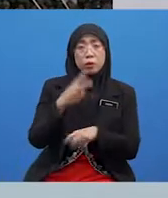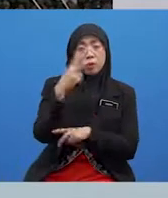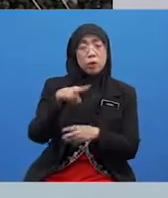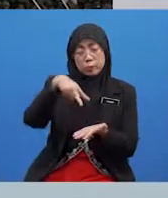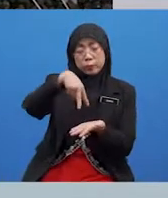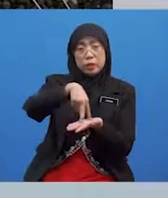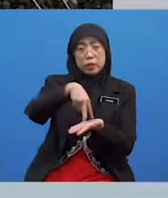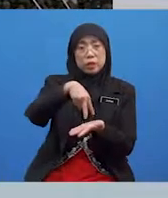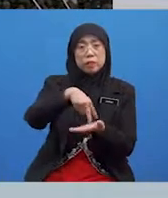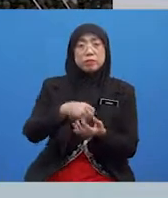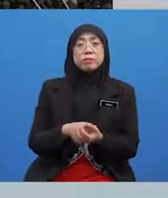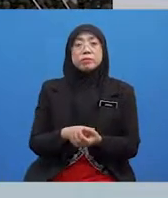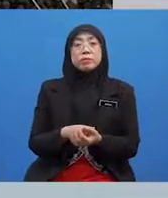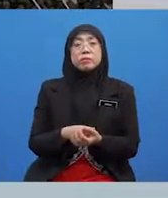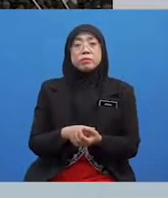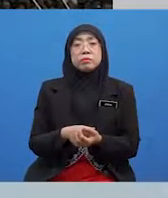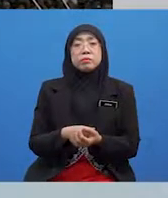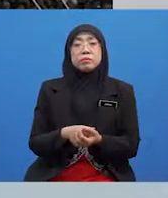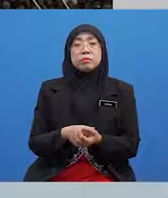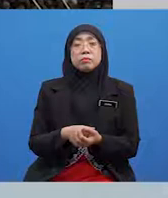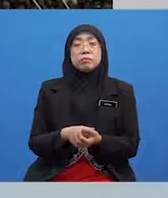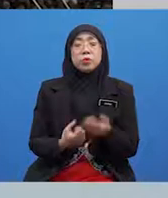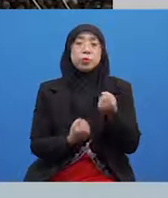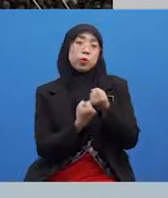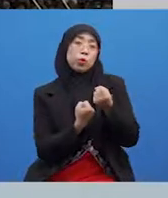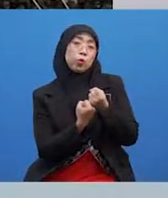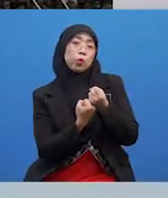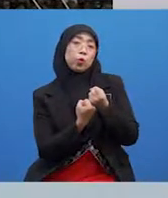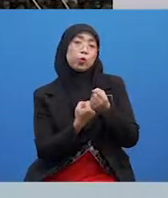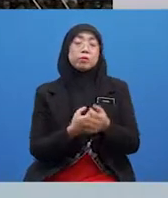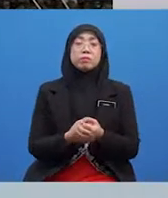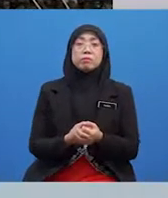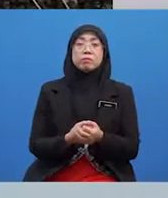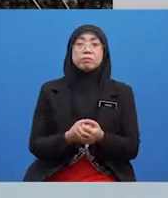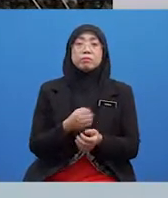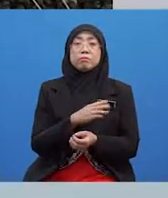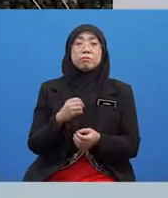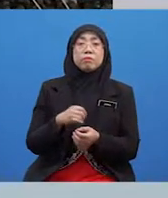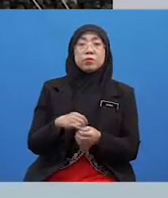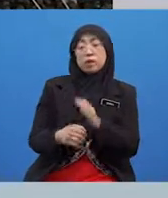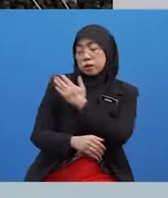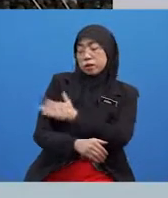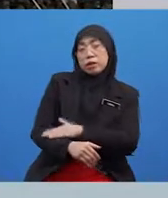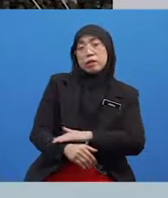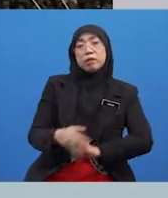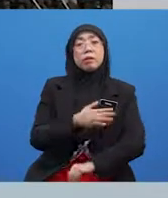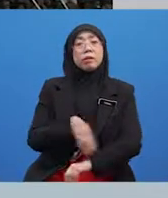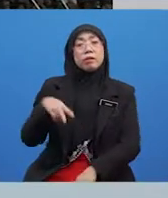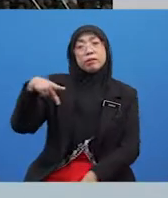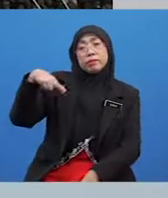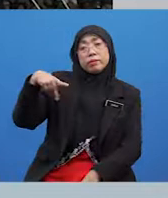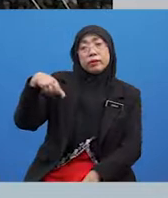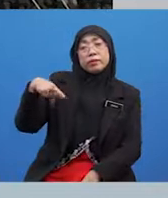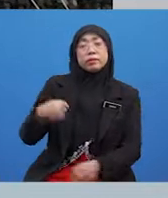alatan. Pergerakan gimnastik juga perlulah menunjukkan ketepatan,